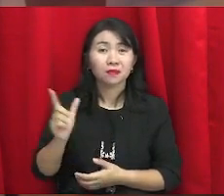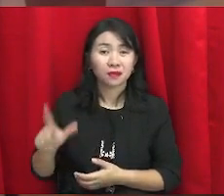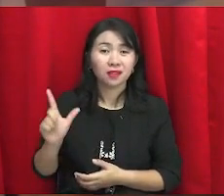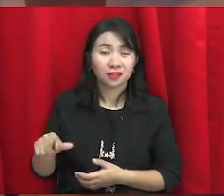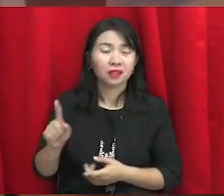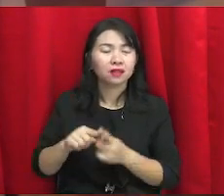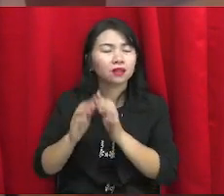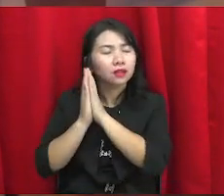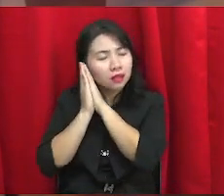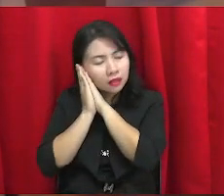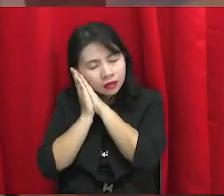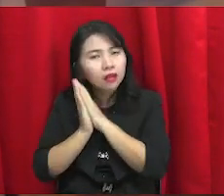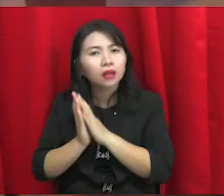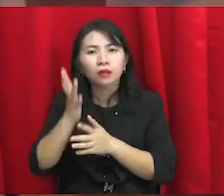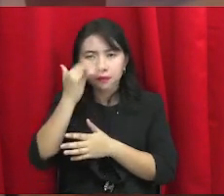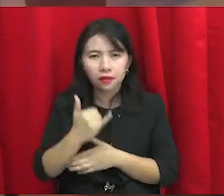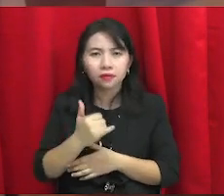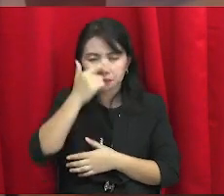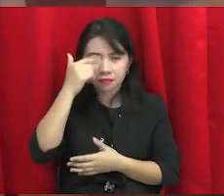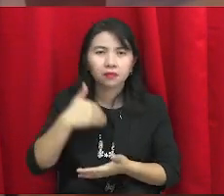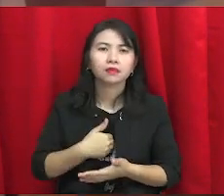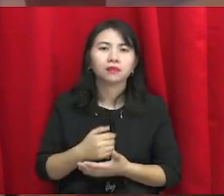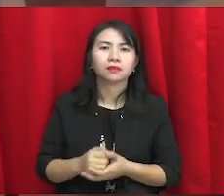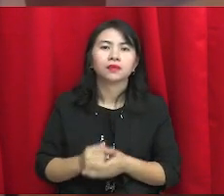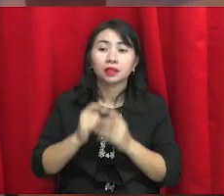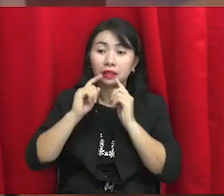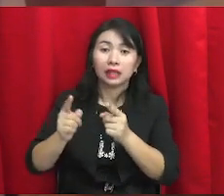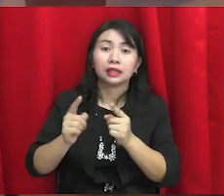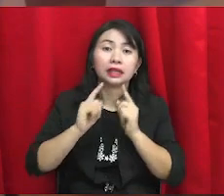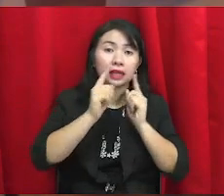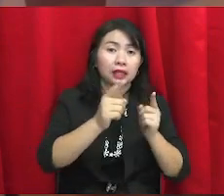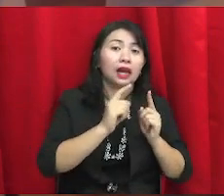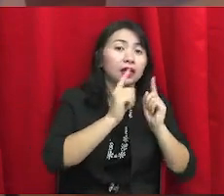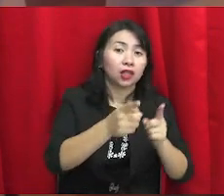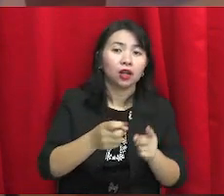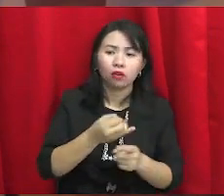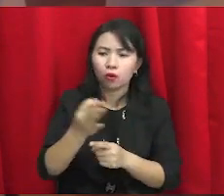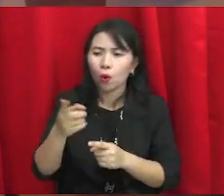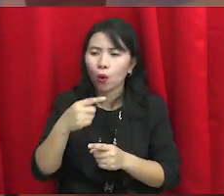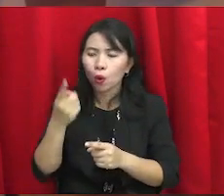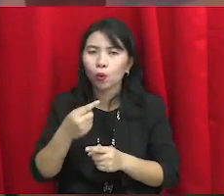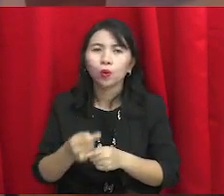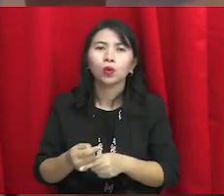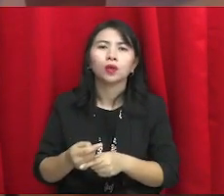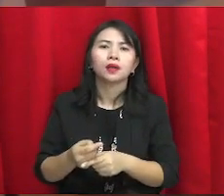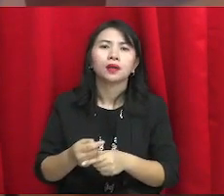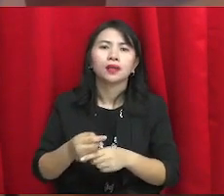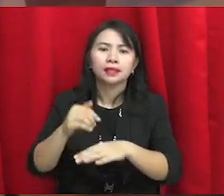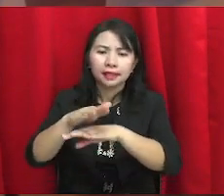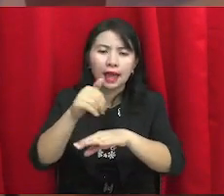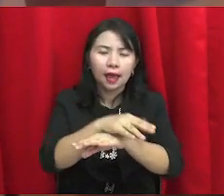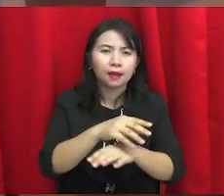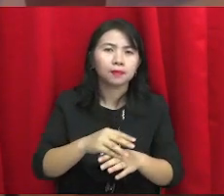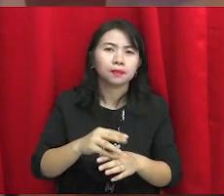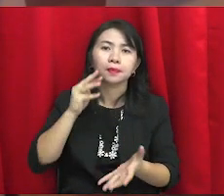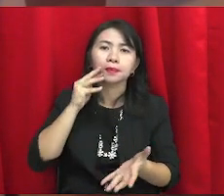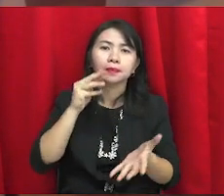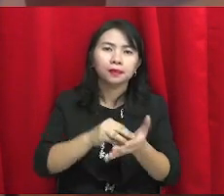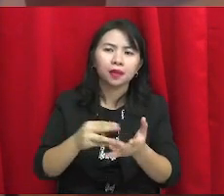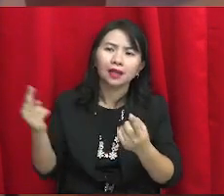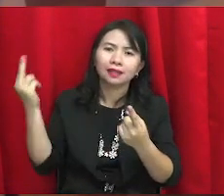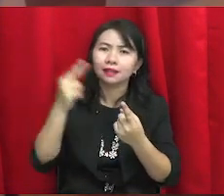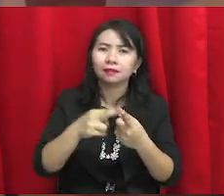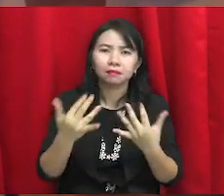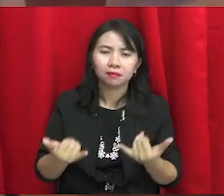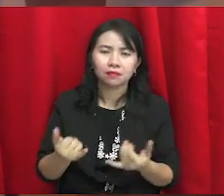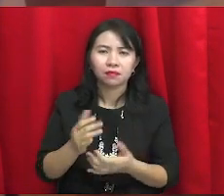kasi sagot ako ng sagot doon sa mga nagpapasalamat hanggang kagabi. Oh, Amen. Minsan